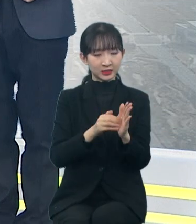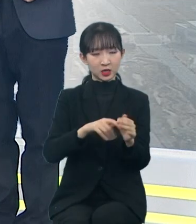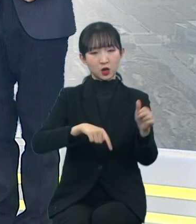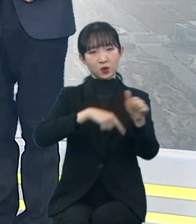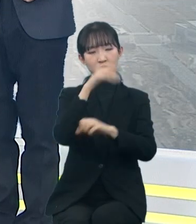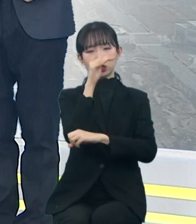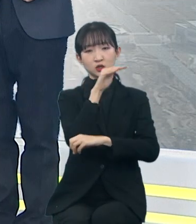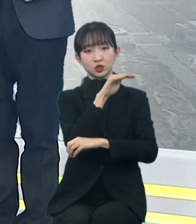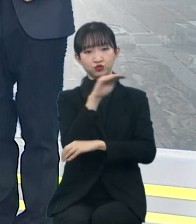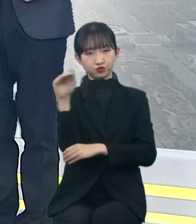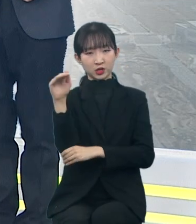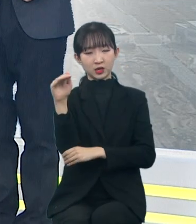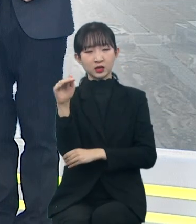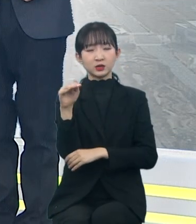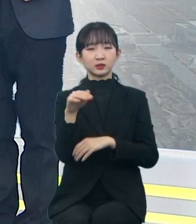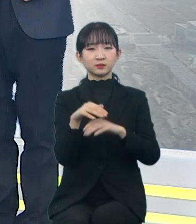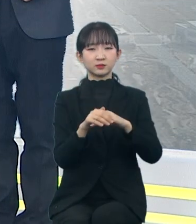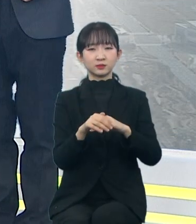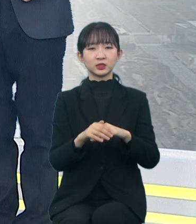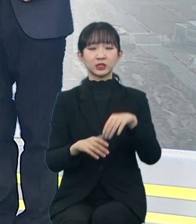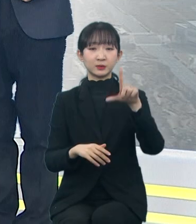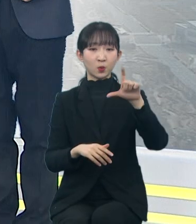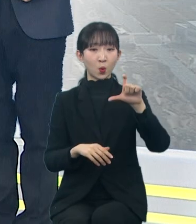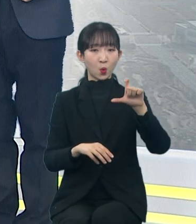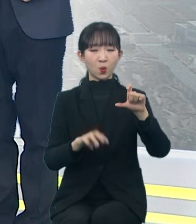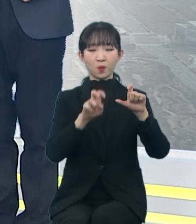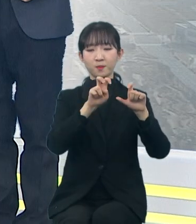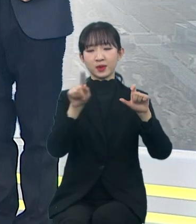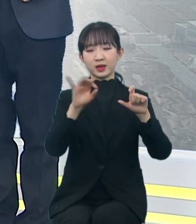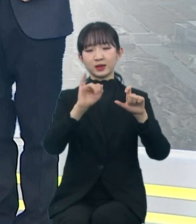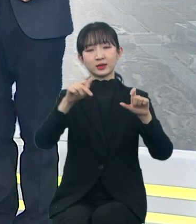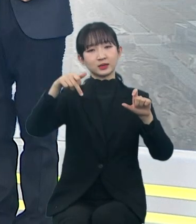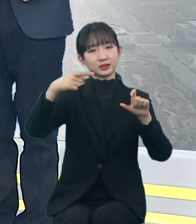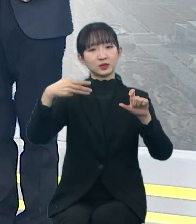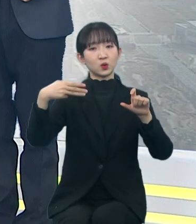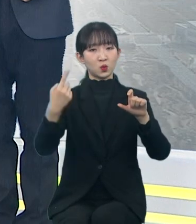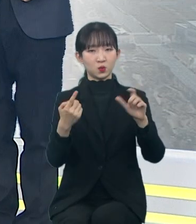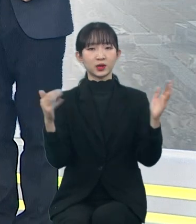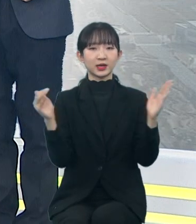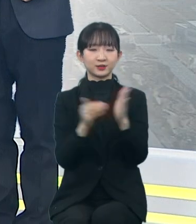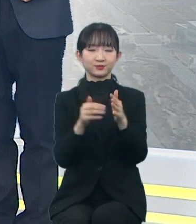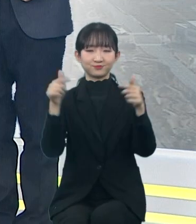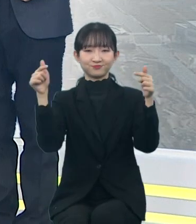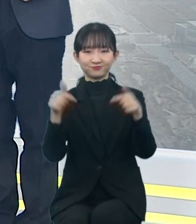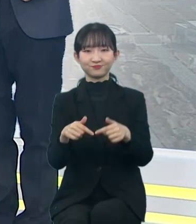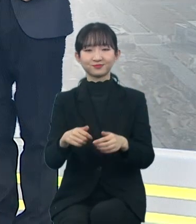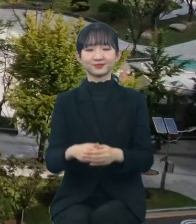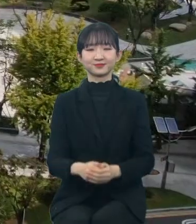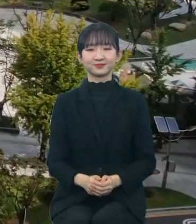기준치인 세제곱미터당 15마이크로그램까지 줄인다는 구상입니다. NIB 이하영 기자입니다.